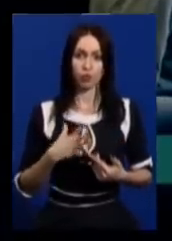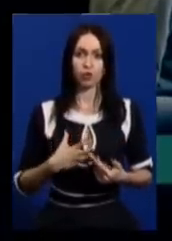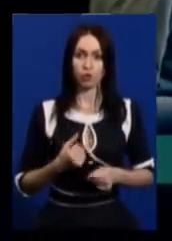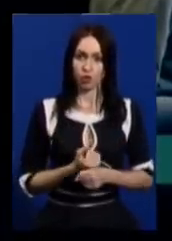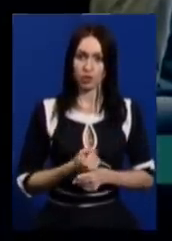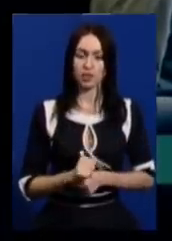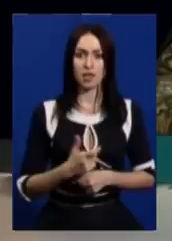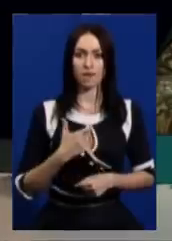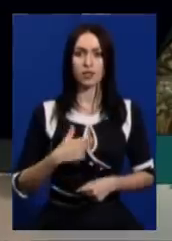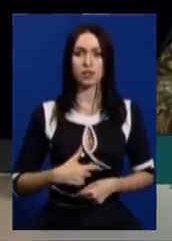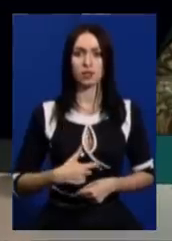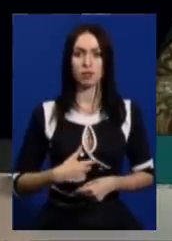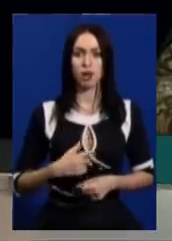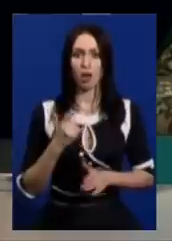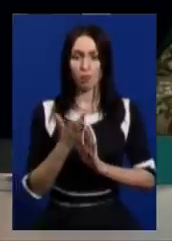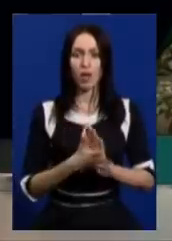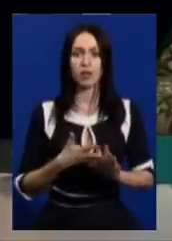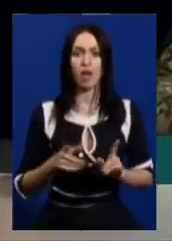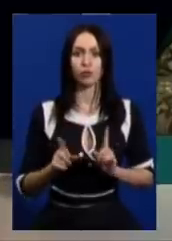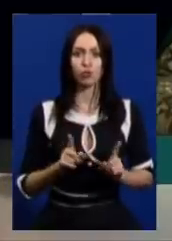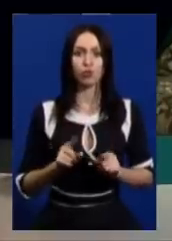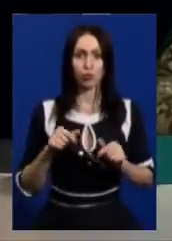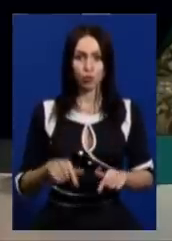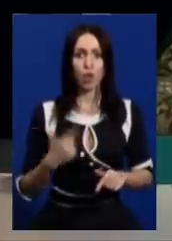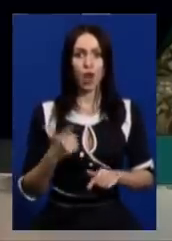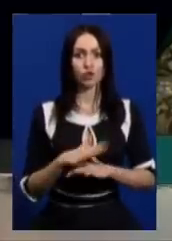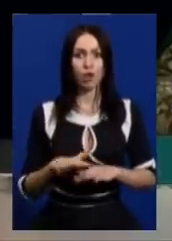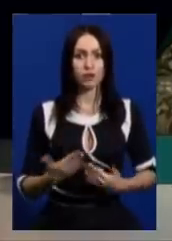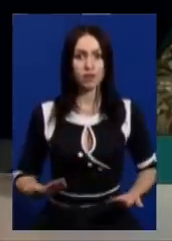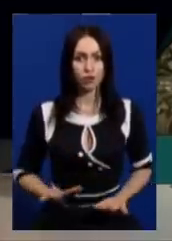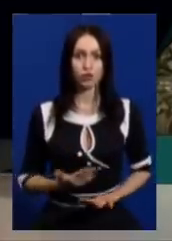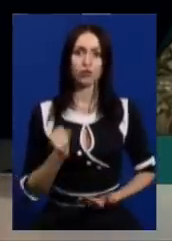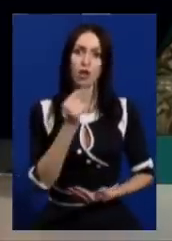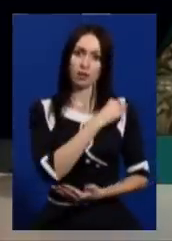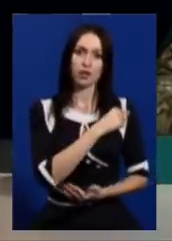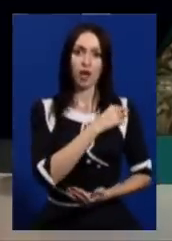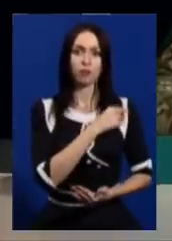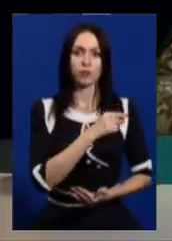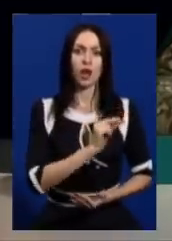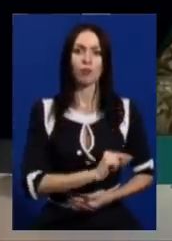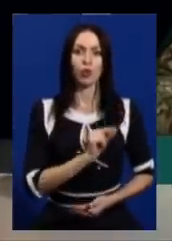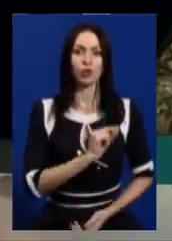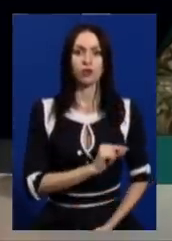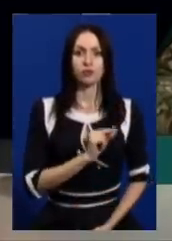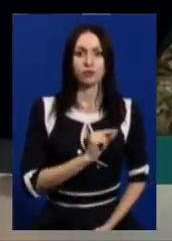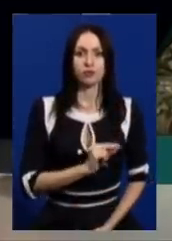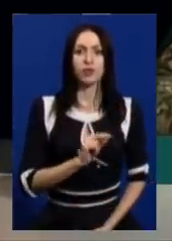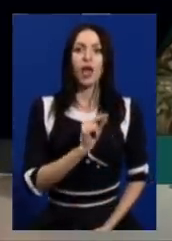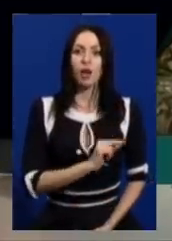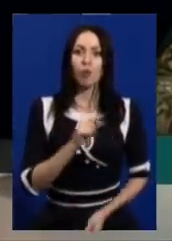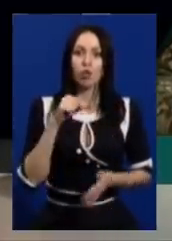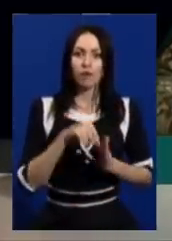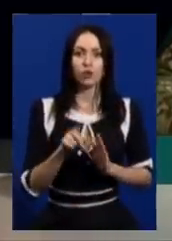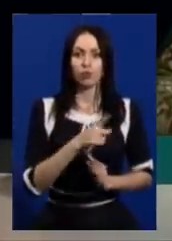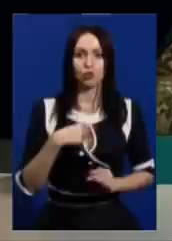себя как-то понять, что здесь гражданская жизнь, там, грубо говоря, работа. Работа заключается в том, что